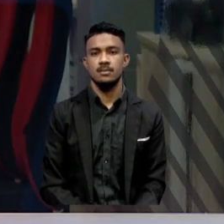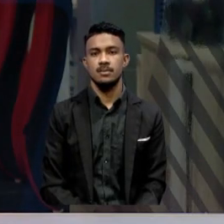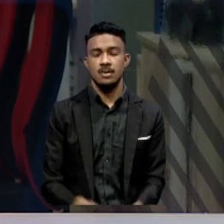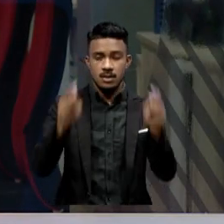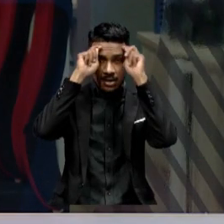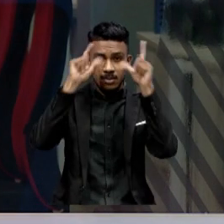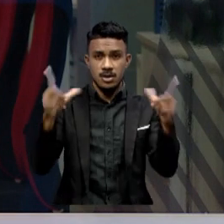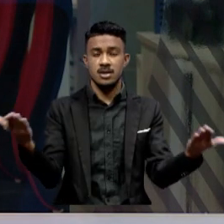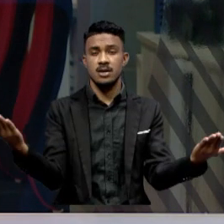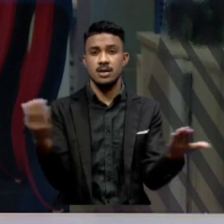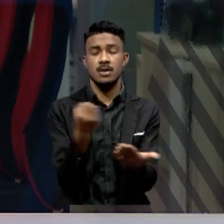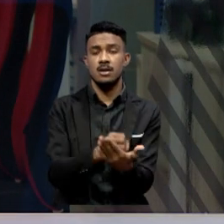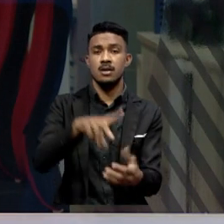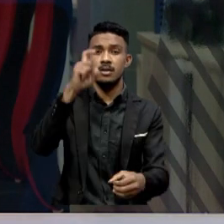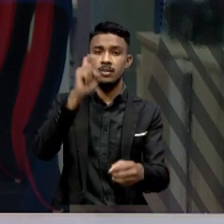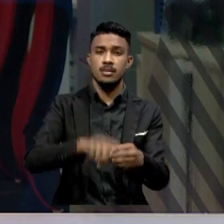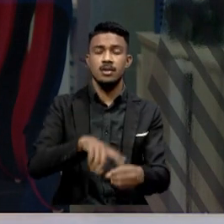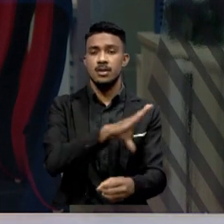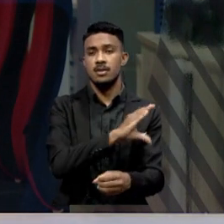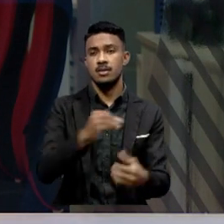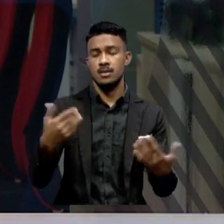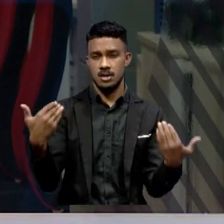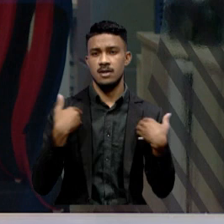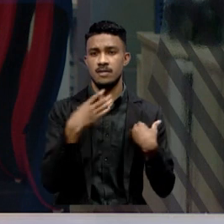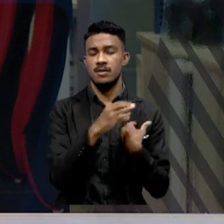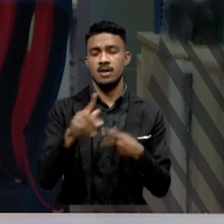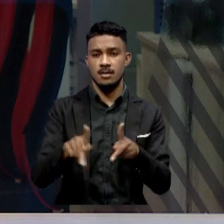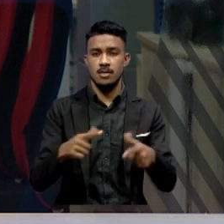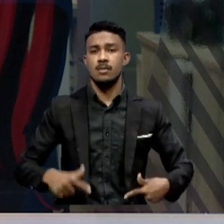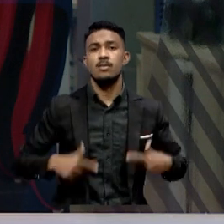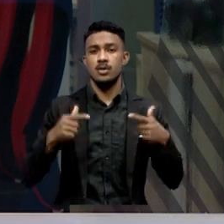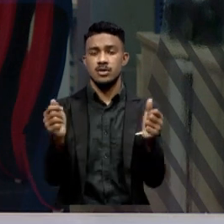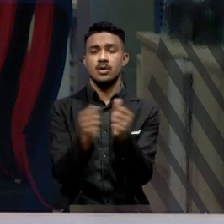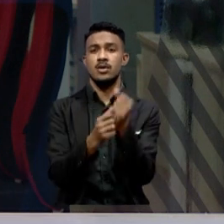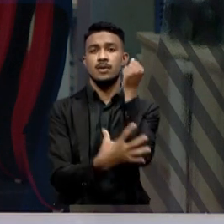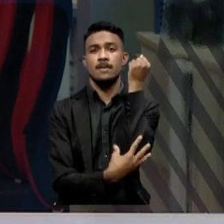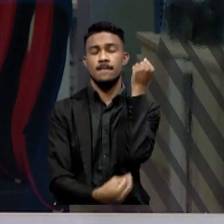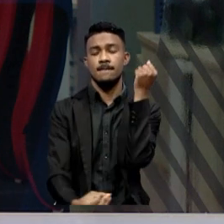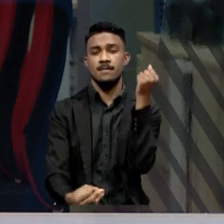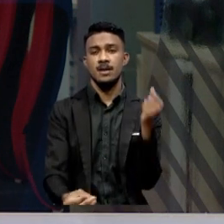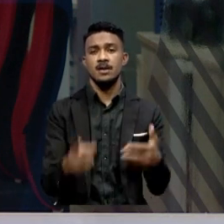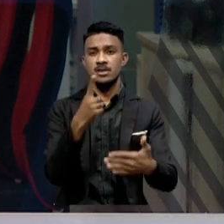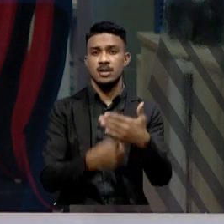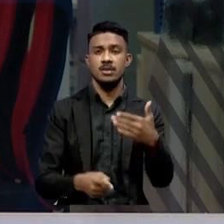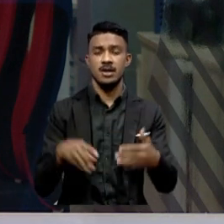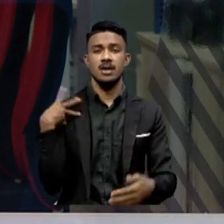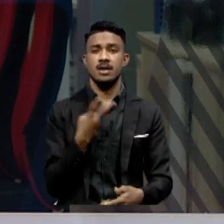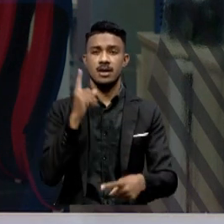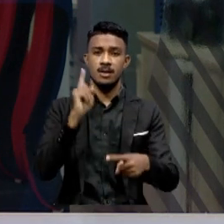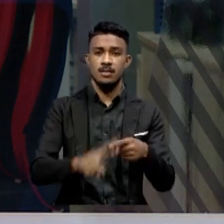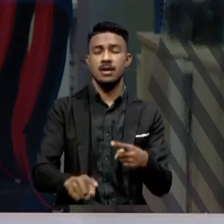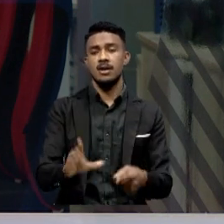Timor Leste nebe riku mina no gas to ohin loron se ia povu nebe moris ho kundi saun intoleravel. Saida makita labil orgulu